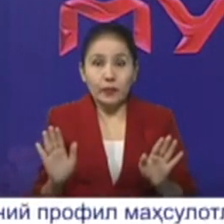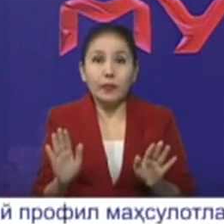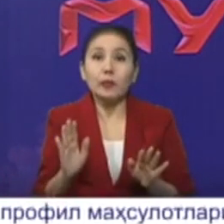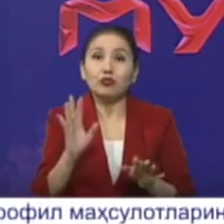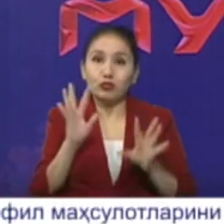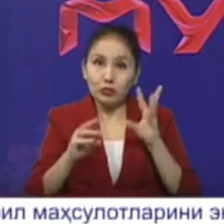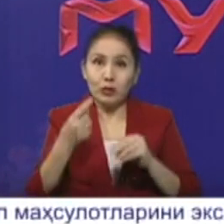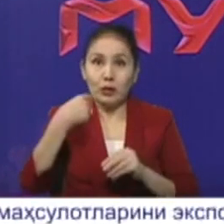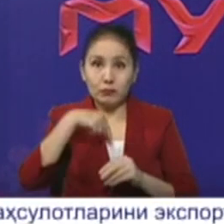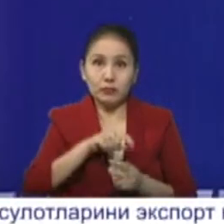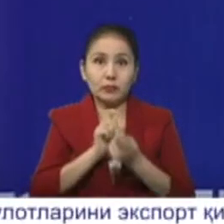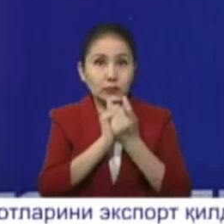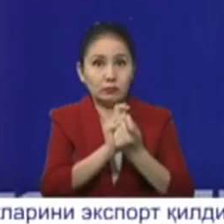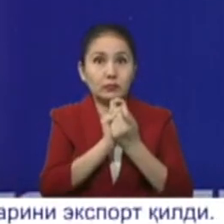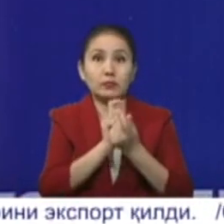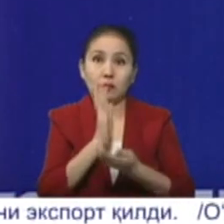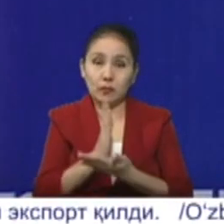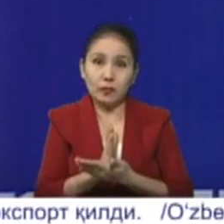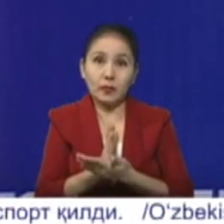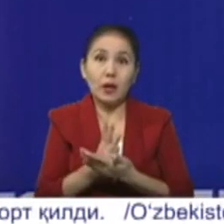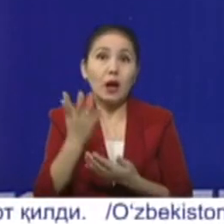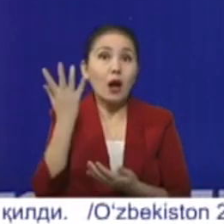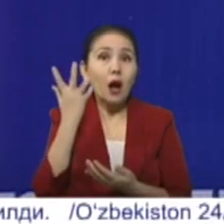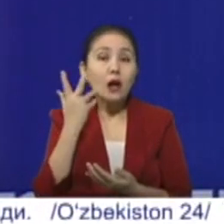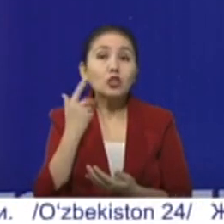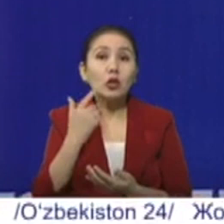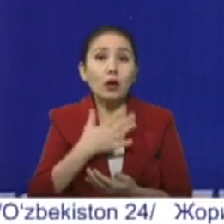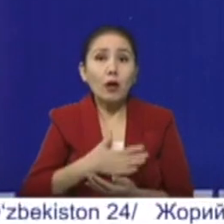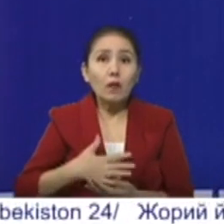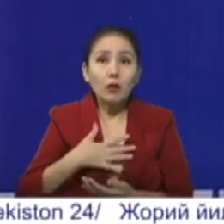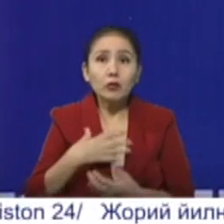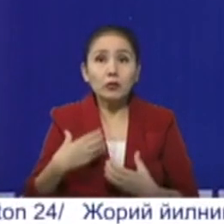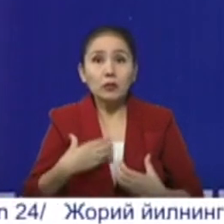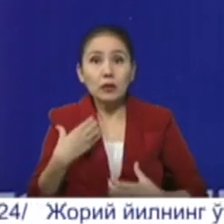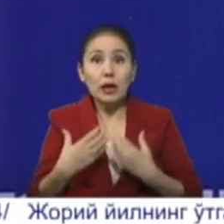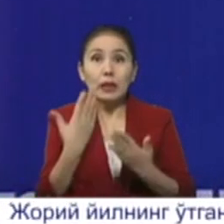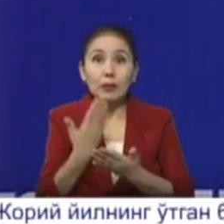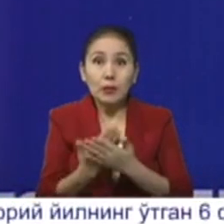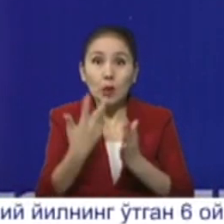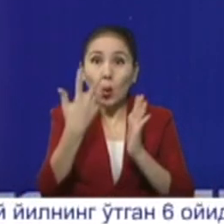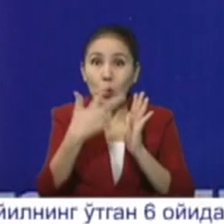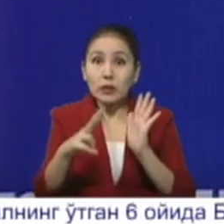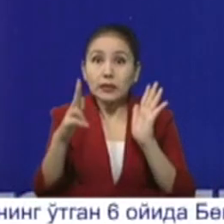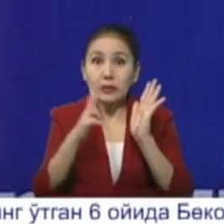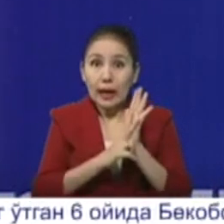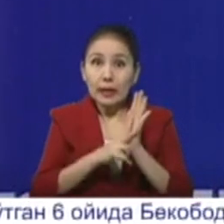ishini jadallashtirmoqda. Qachon xavotirga o'rin bor? 38.5 bo'lgan